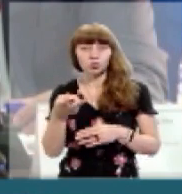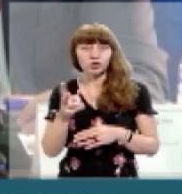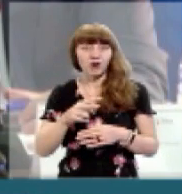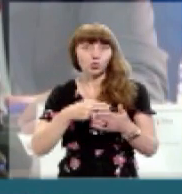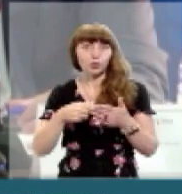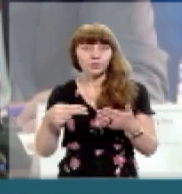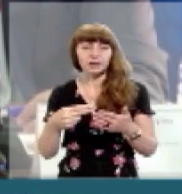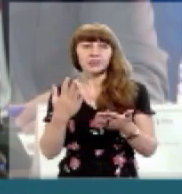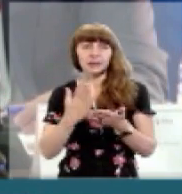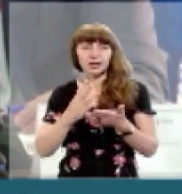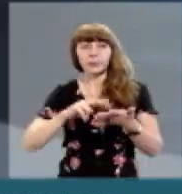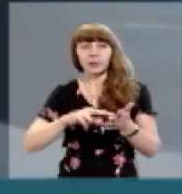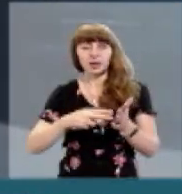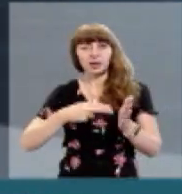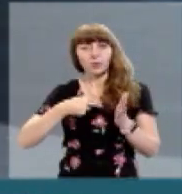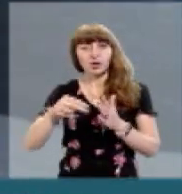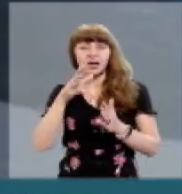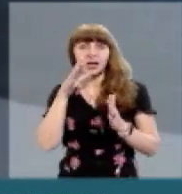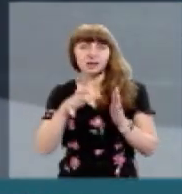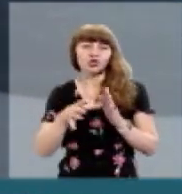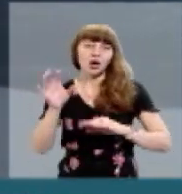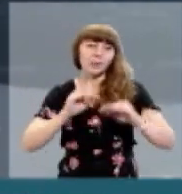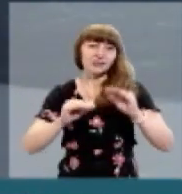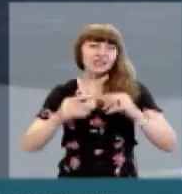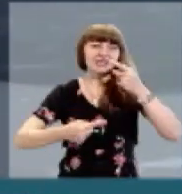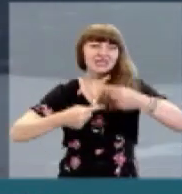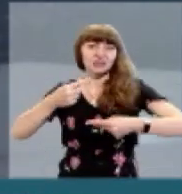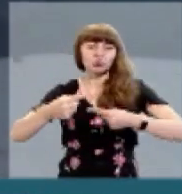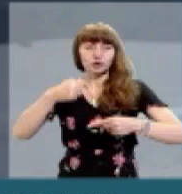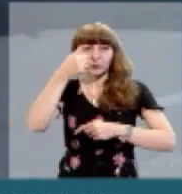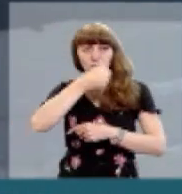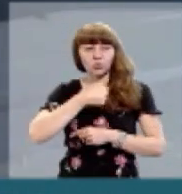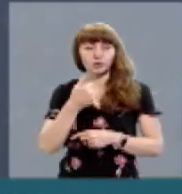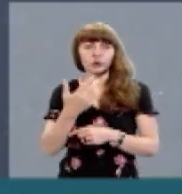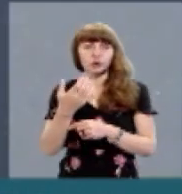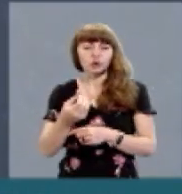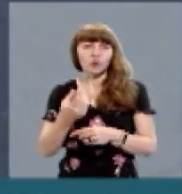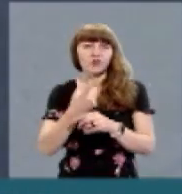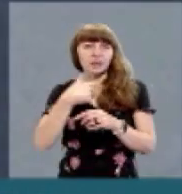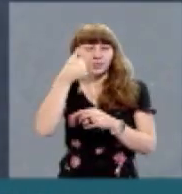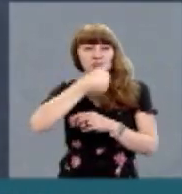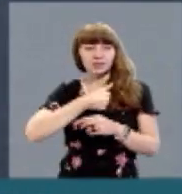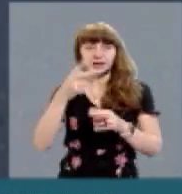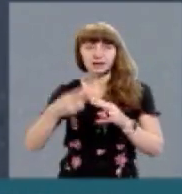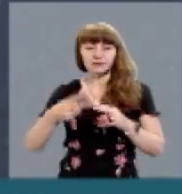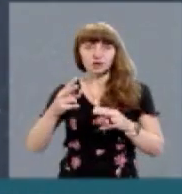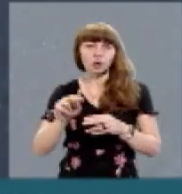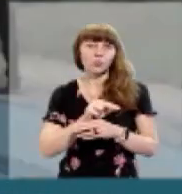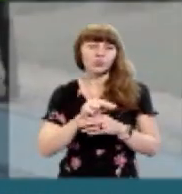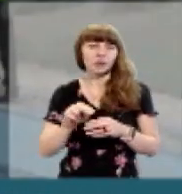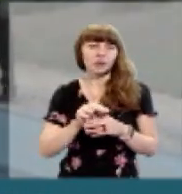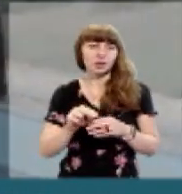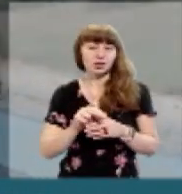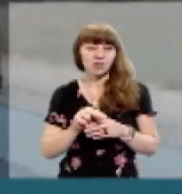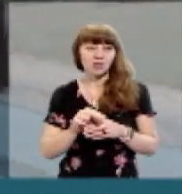алу жоспарымызда бар. Сонымен қатар биыл Целенная, Чешанская, Сарыкөл, Котлованная ауылдарына кірме жолдарды